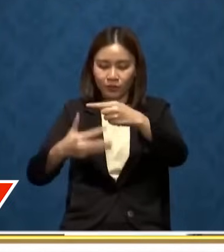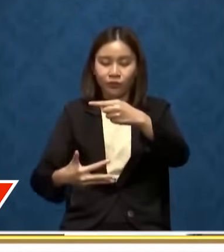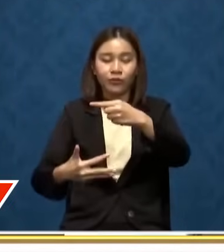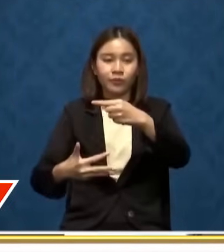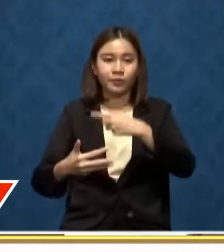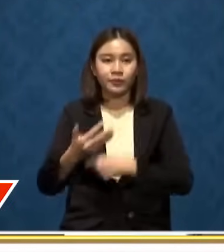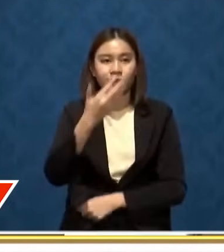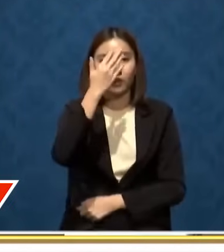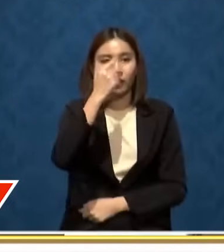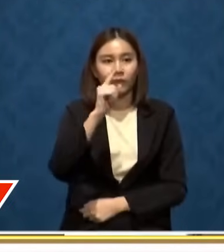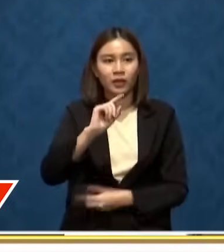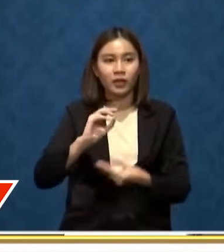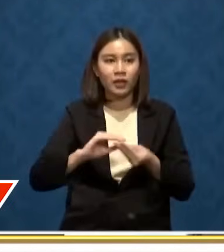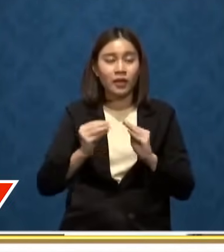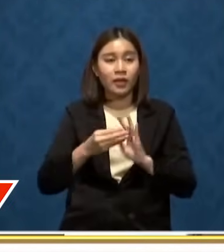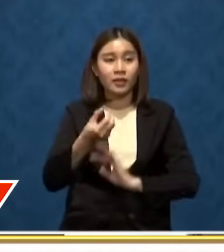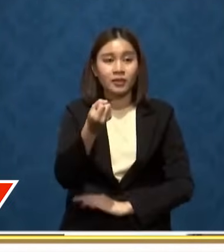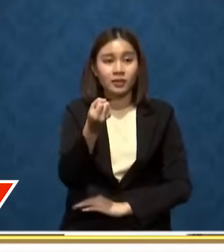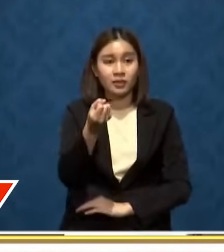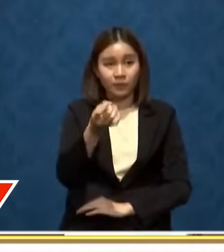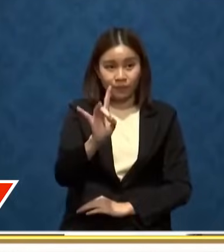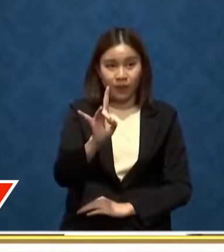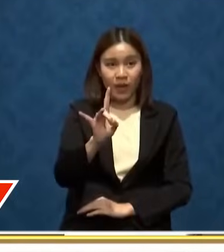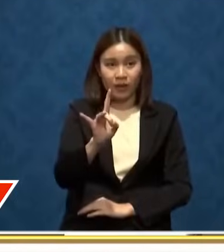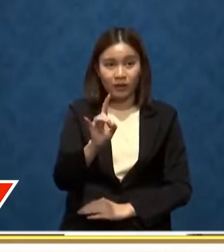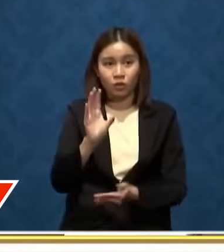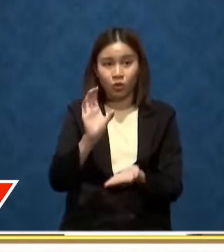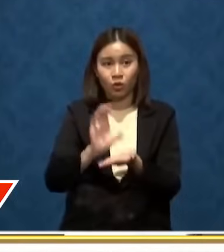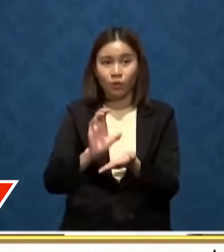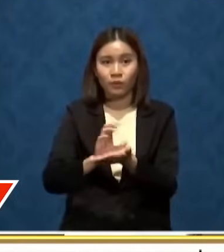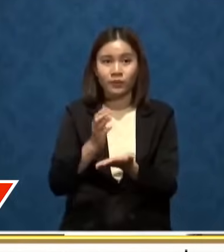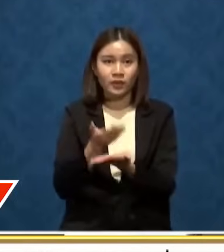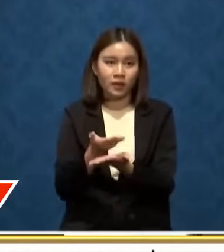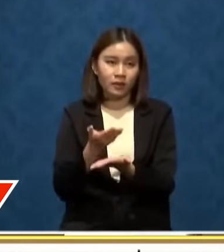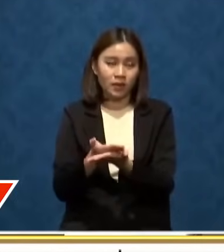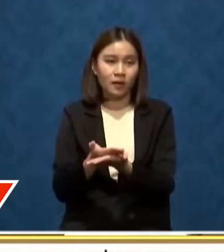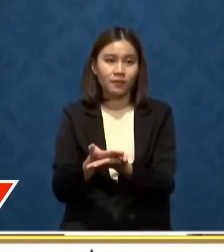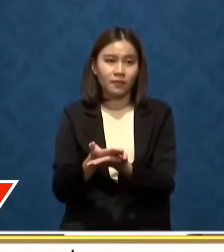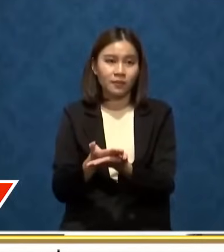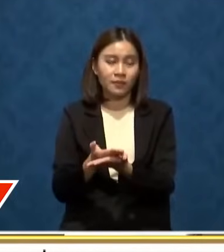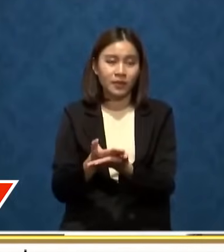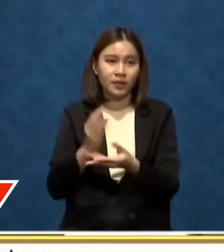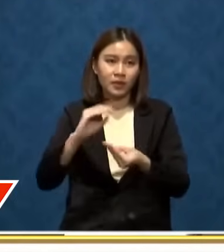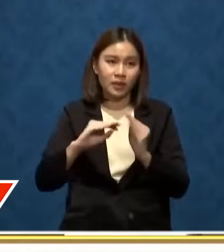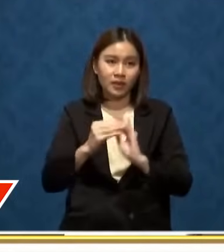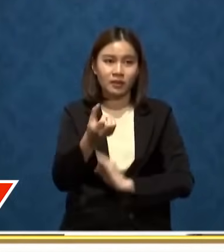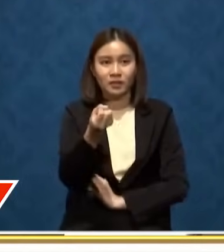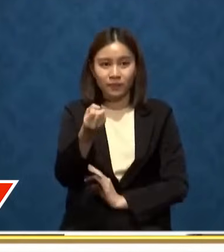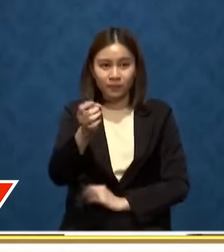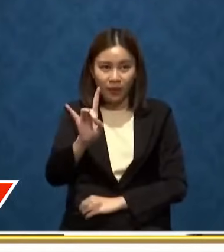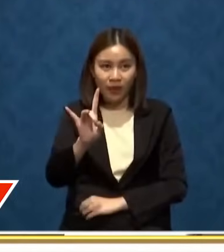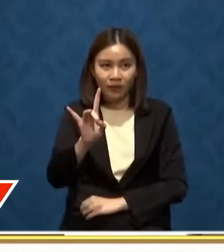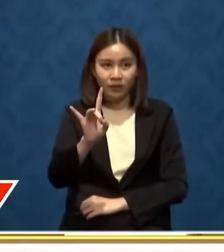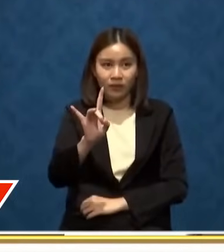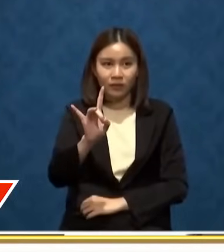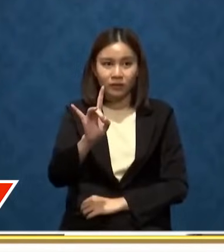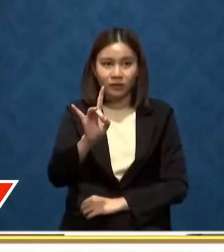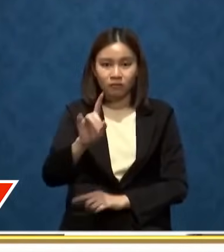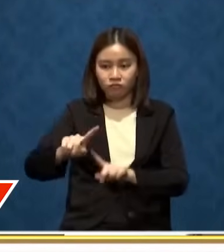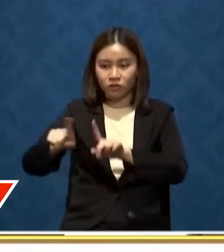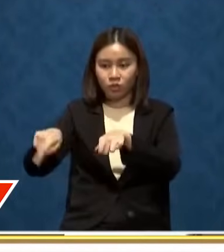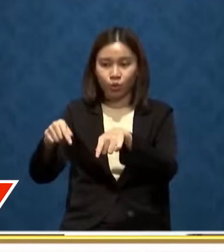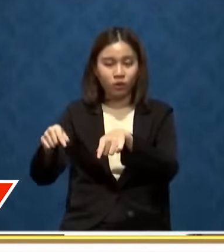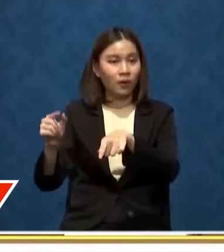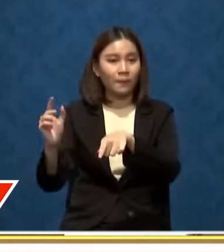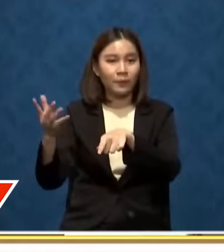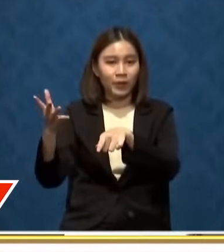เพราะหมายเลข18หมายเหตุงบการเงินของท่านมีแต่หมายเลข18ไม่มีหมายเหตุท้ายเล่มน